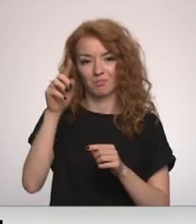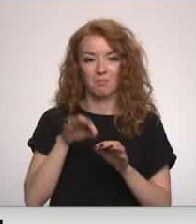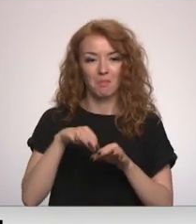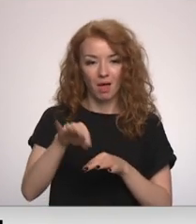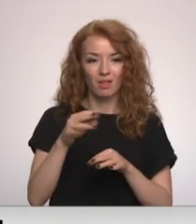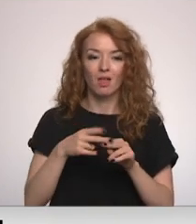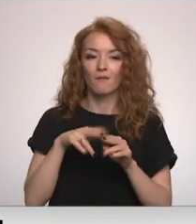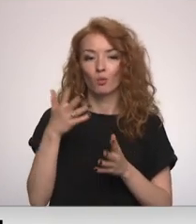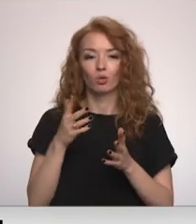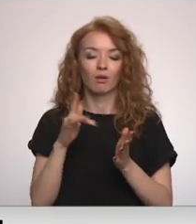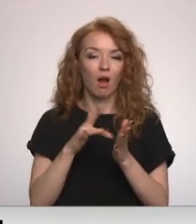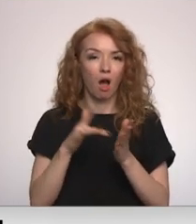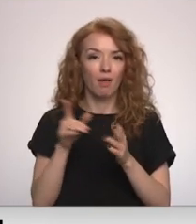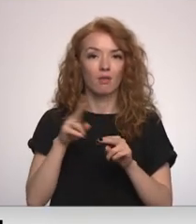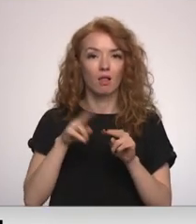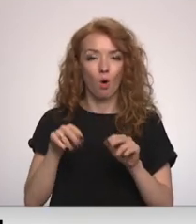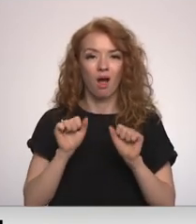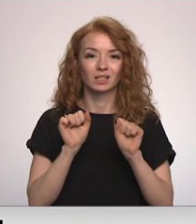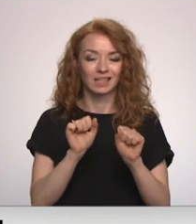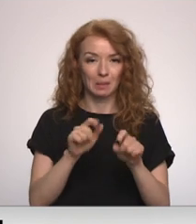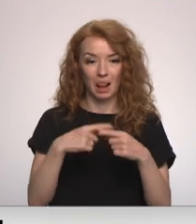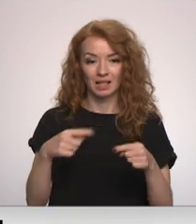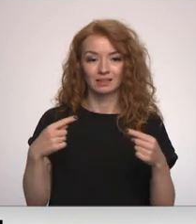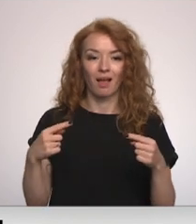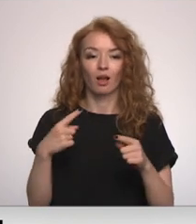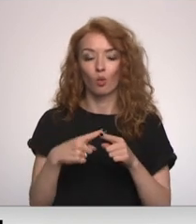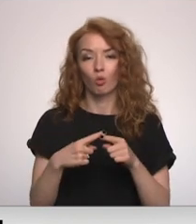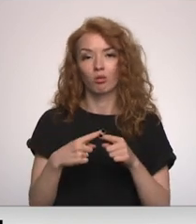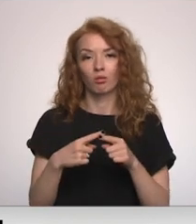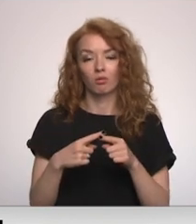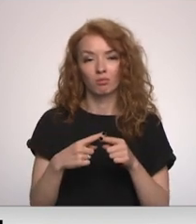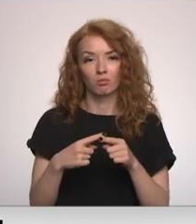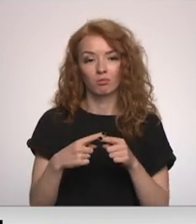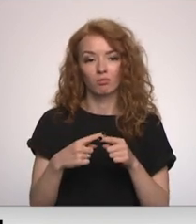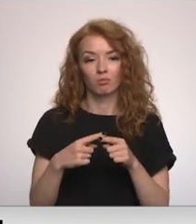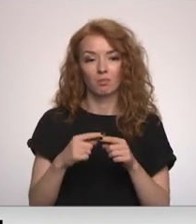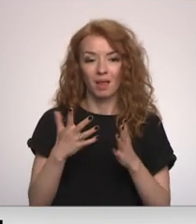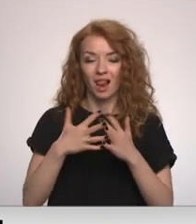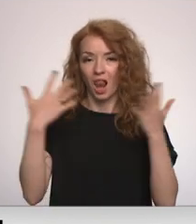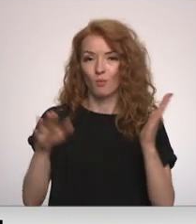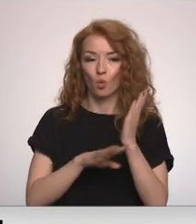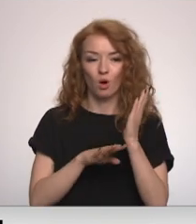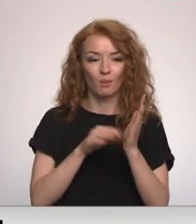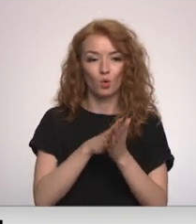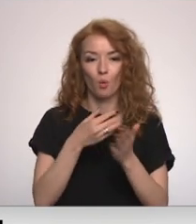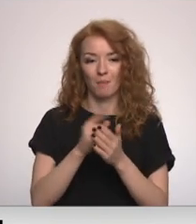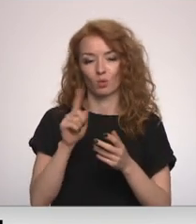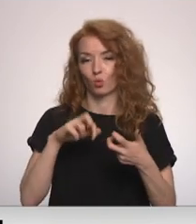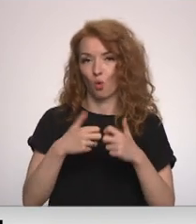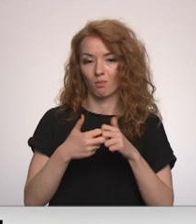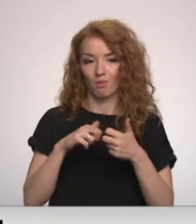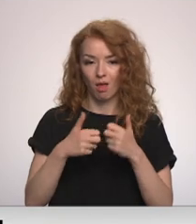ar auga aizsardzības līdzekļiem, kas ir nelegāliem un tā. Bet ar lieliem kokiem joprojām problēma,